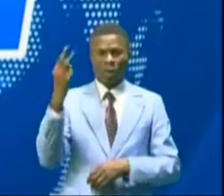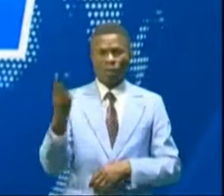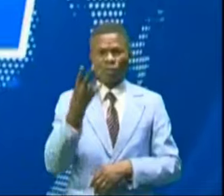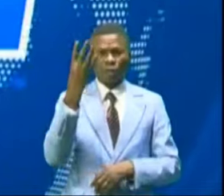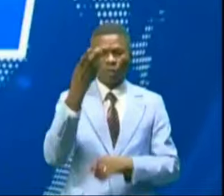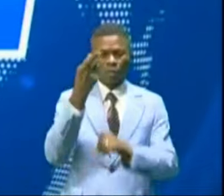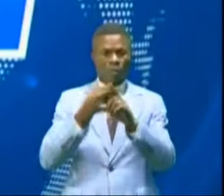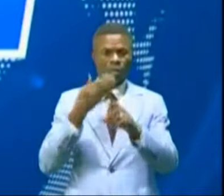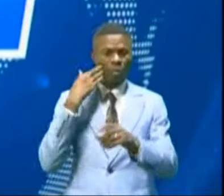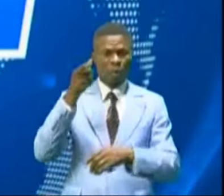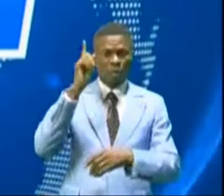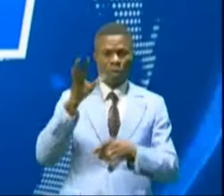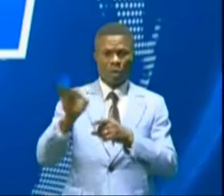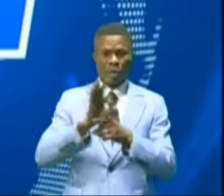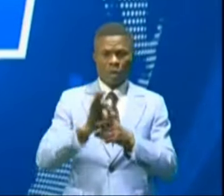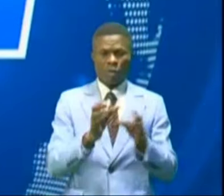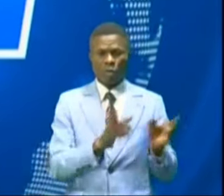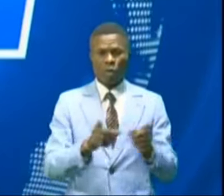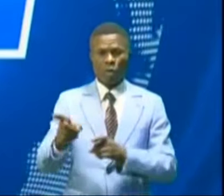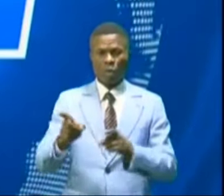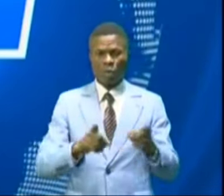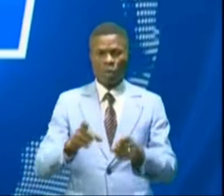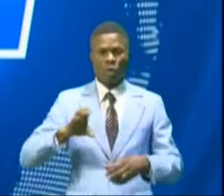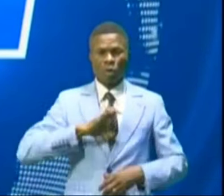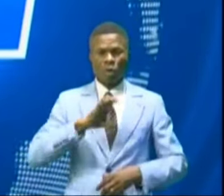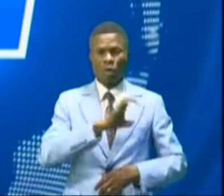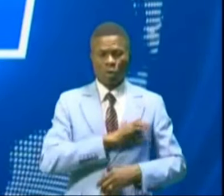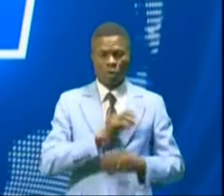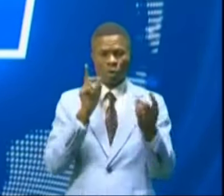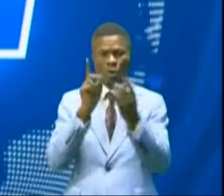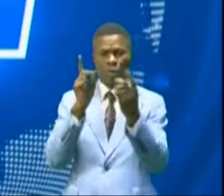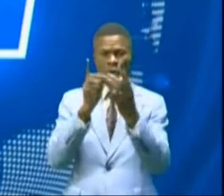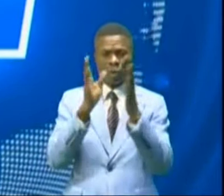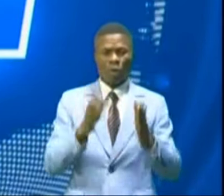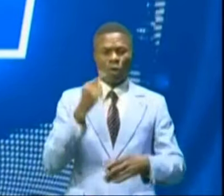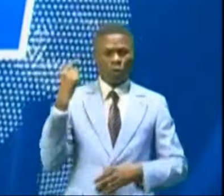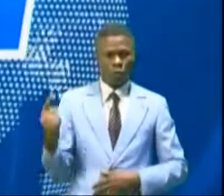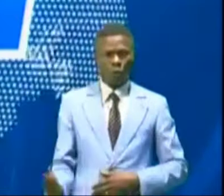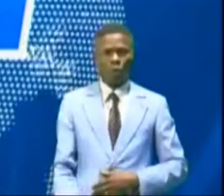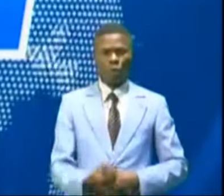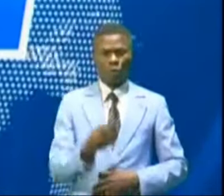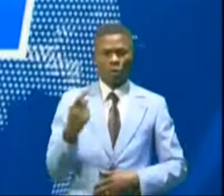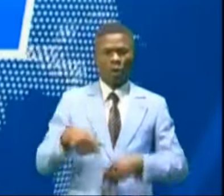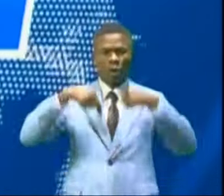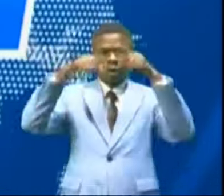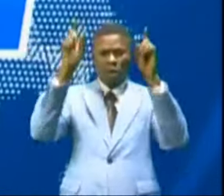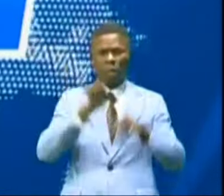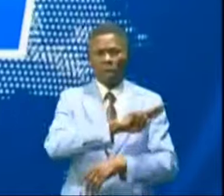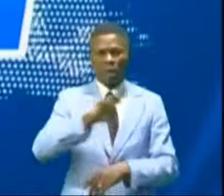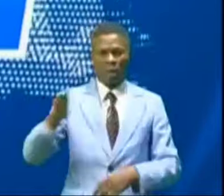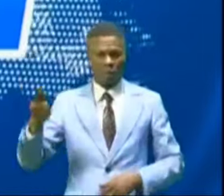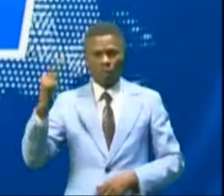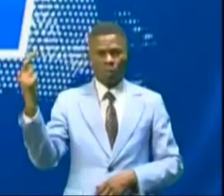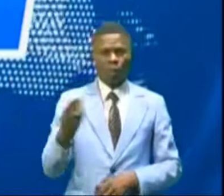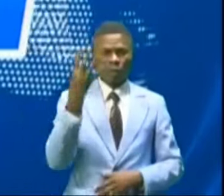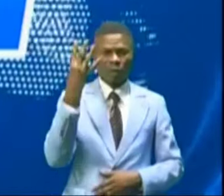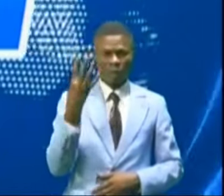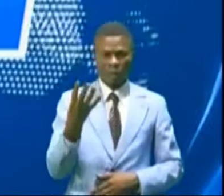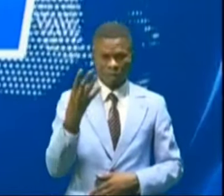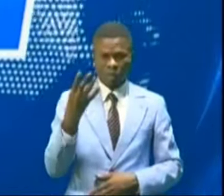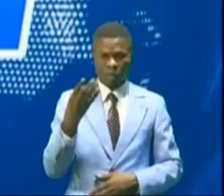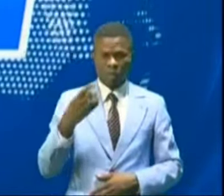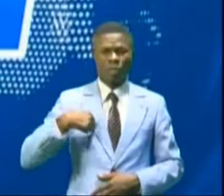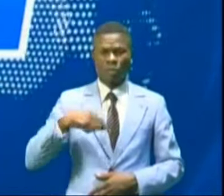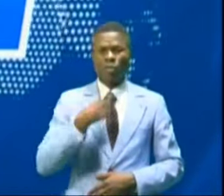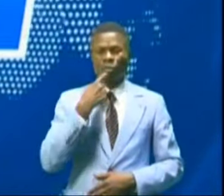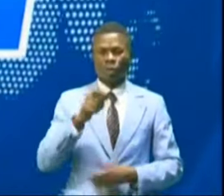la première session ordinaire du comité consultatif permanent édition 2024, nous